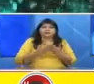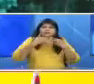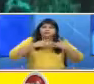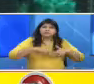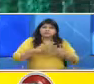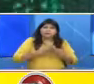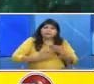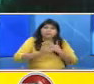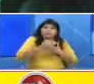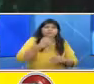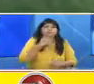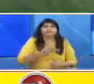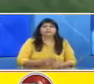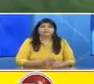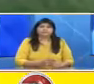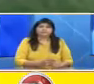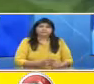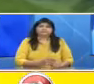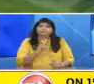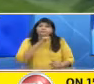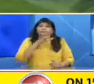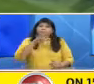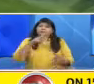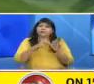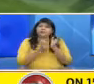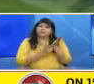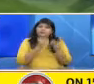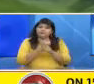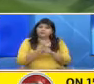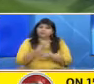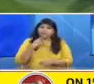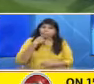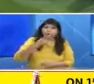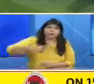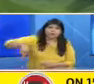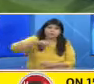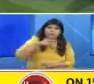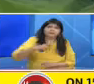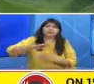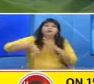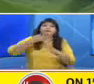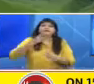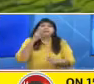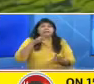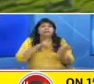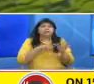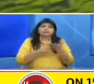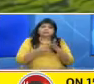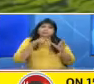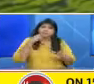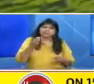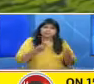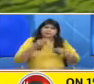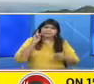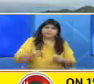का विस्तार हो जाएगा। 15 अगस्त को लाल किले से मैंने आप सभी से आग्रह किया था कि अगले 3 वर्ष में